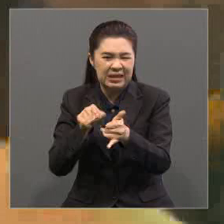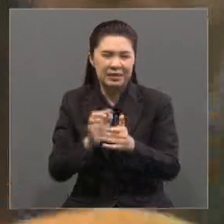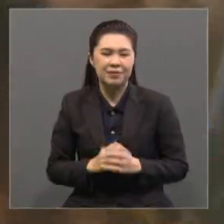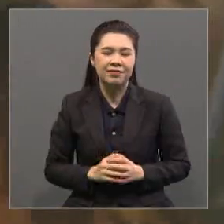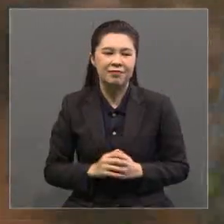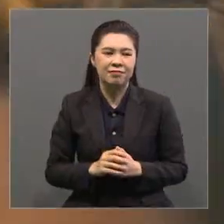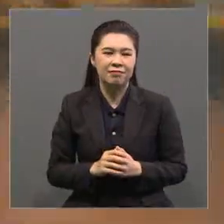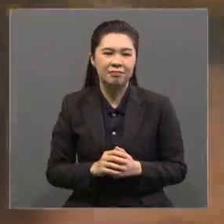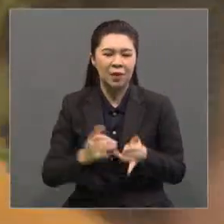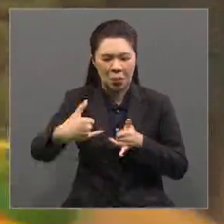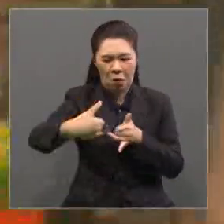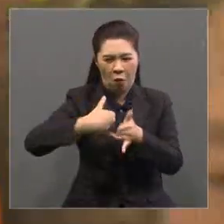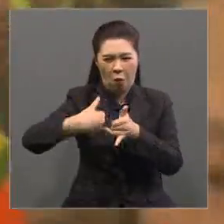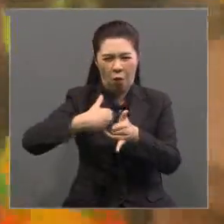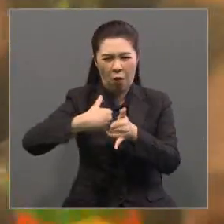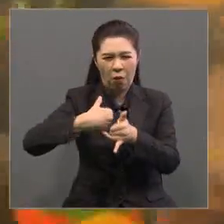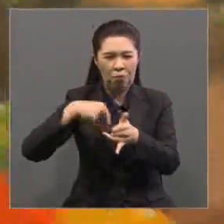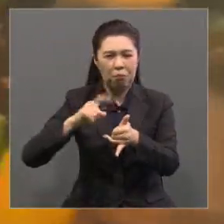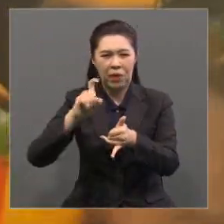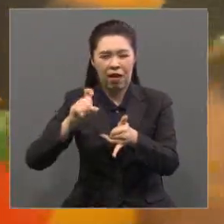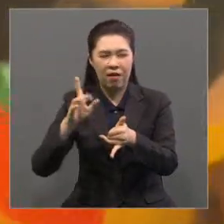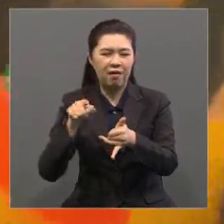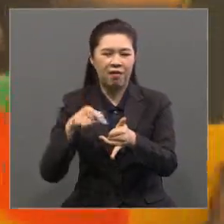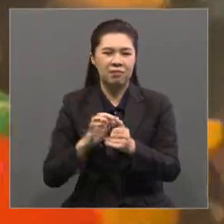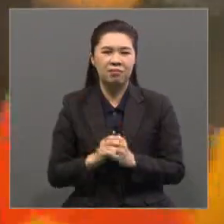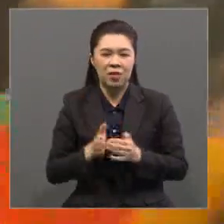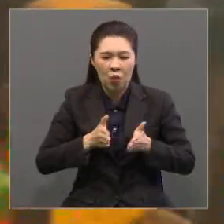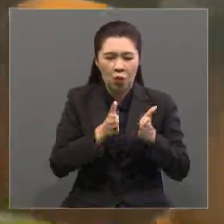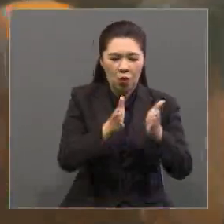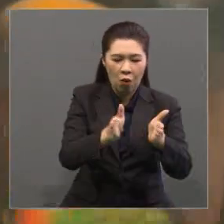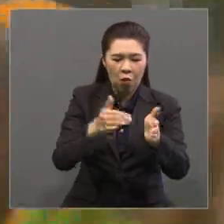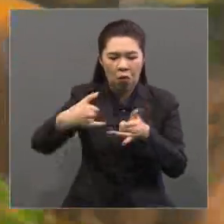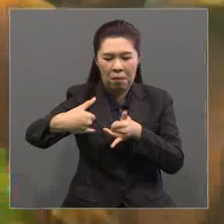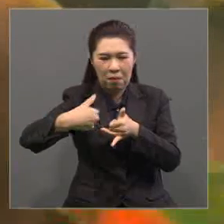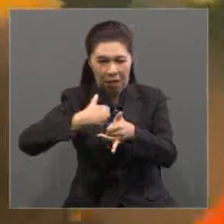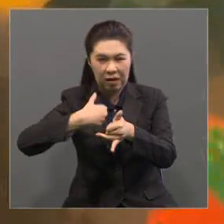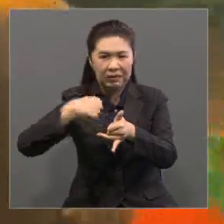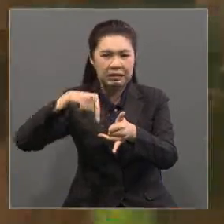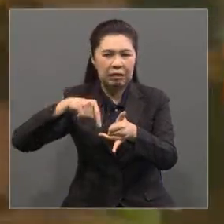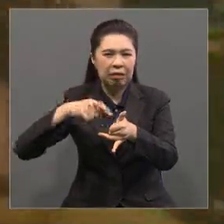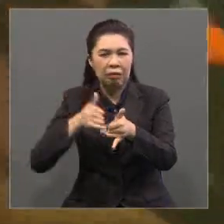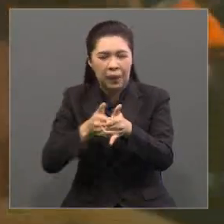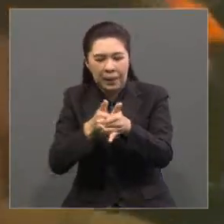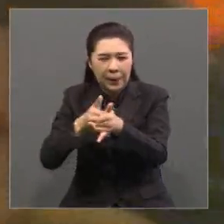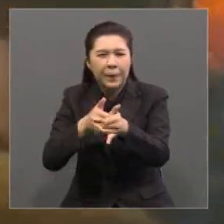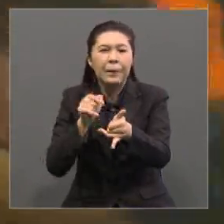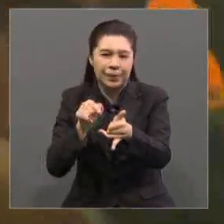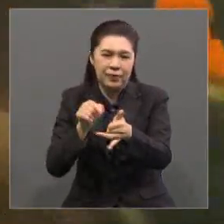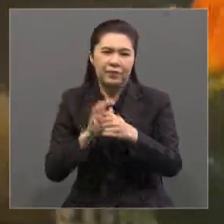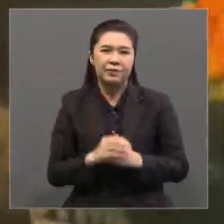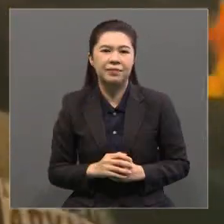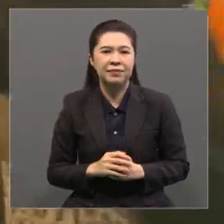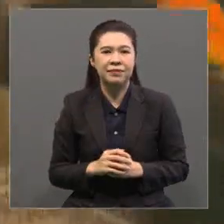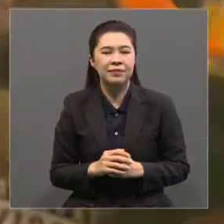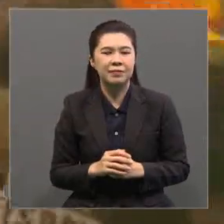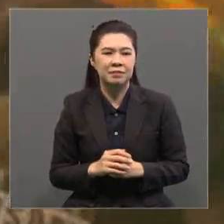มันคือมันคือบางคนจะไปอีกฝั่งนึงบางคนจะมาอีกฝั่งนึงพอเป็นแบบนี้มันเลยเบียดกันแล้วมันหลายๆเหมือน